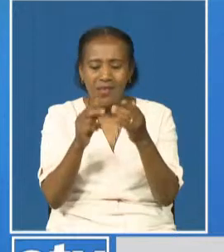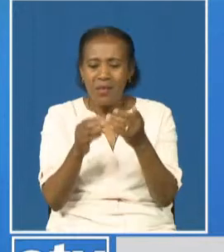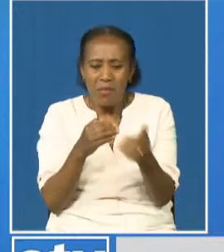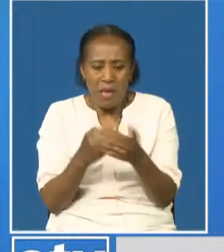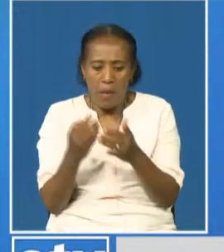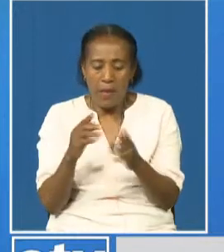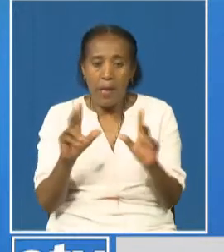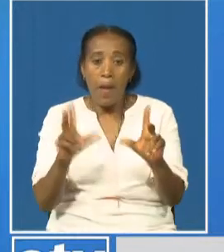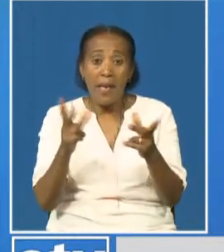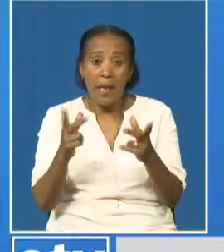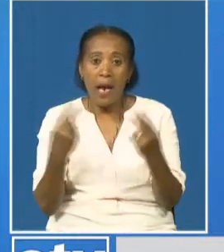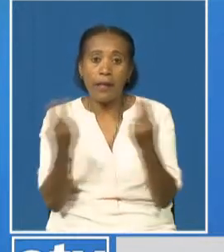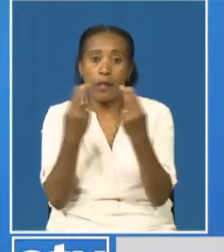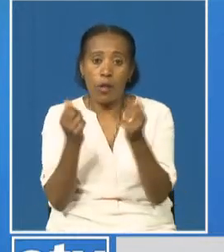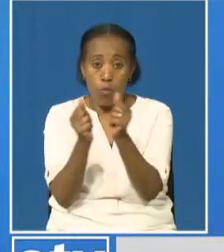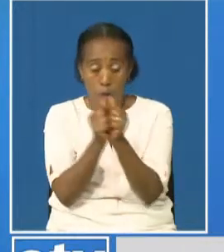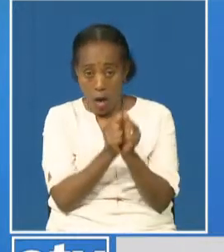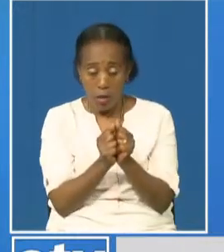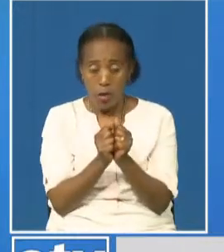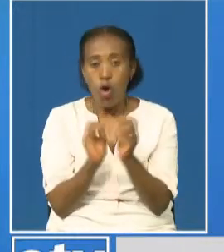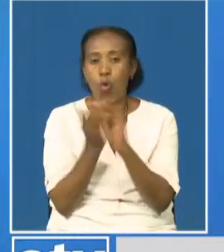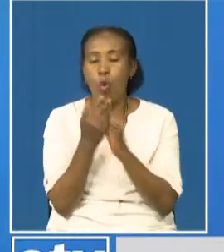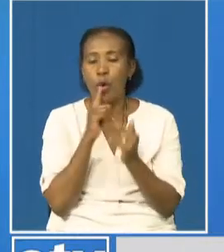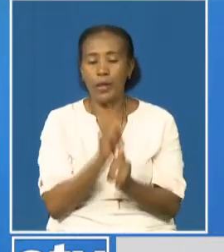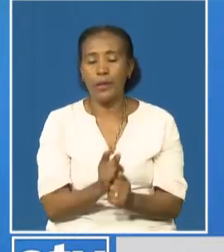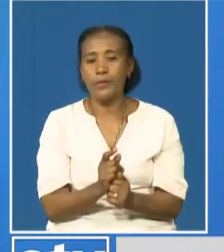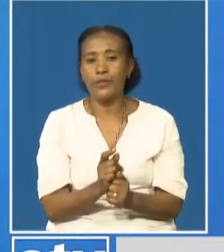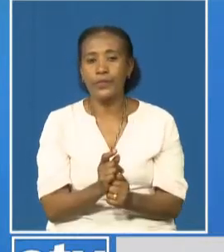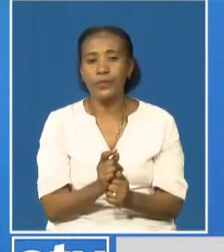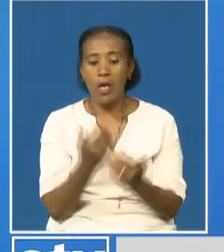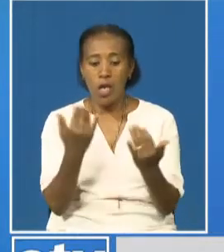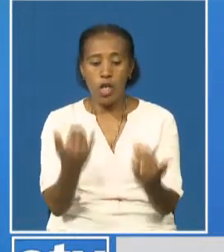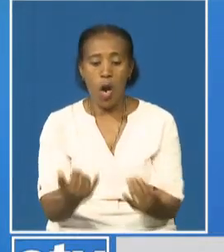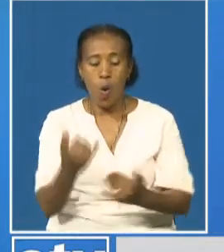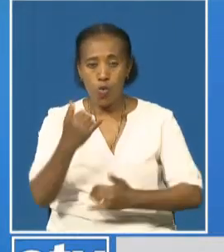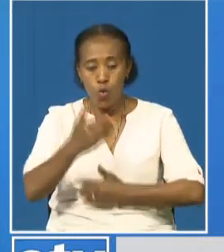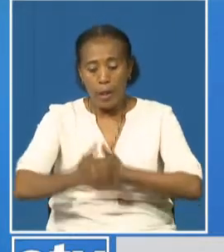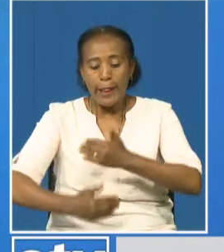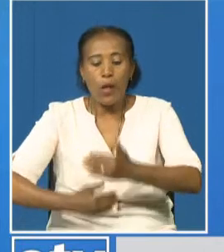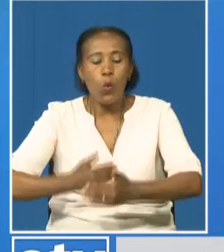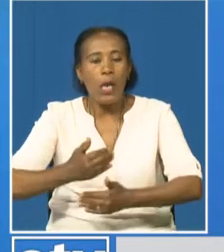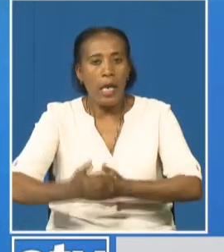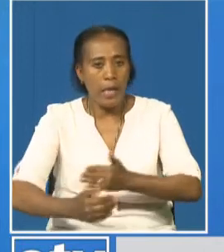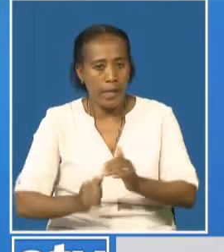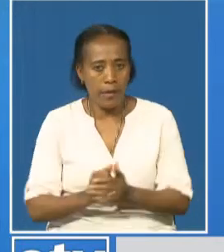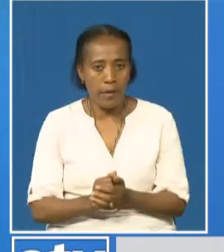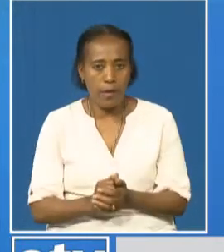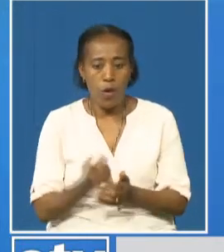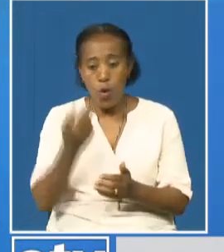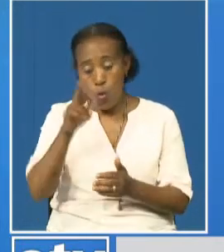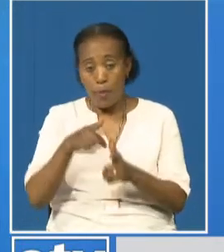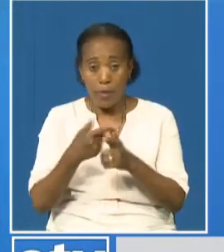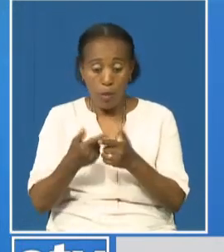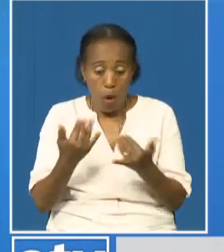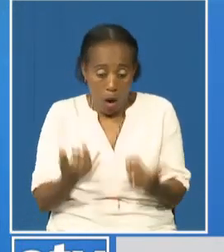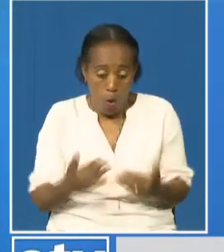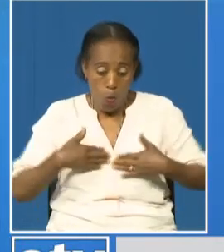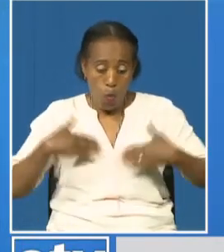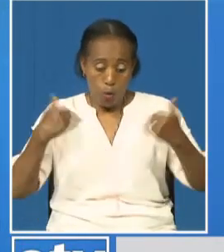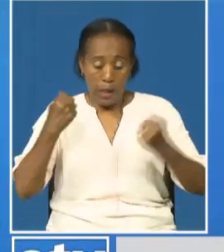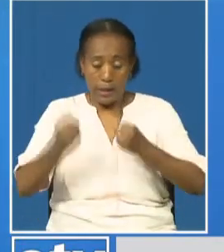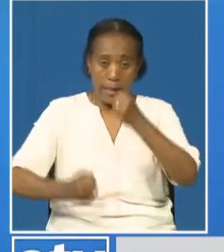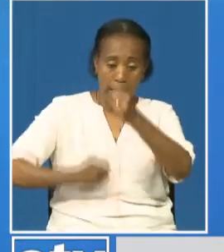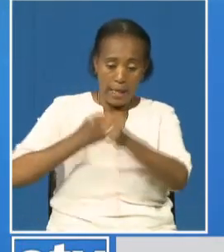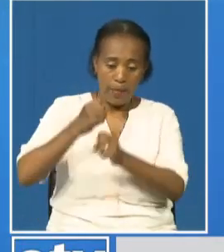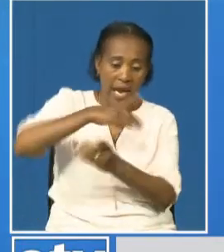ምናልባት ከሚዲያ አጠቃቀሙ ጋር ከሆነ ያሁኑ ትውልድ ወይም ደግሞ አሁን በወጣትነት